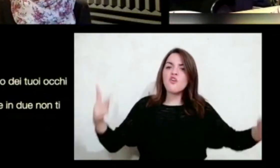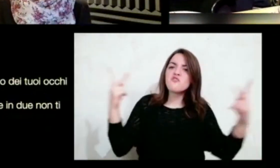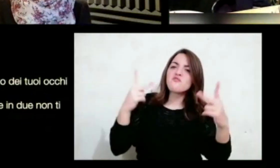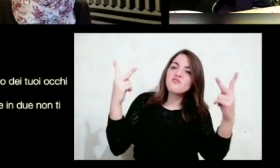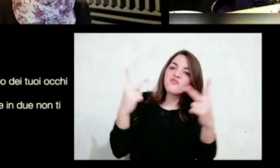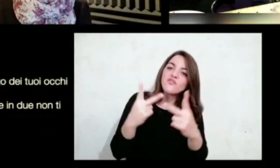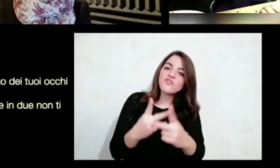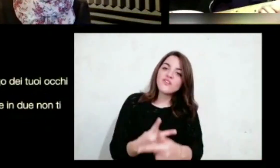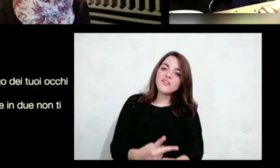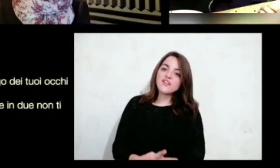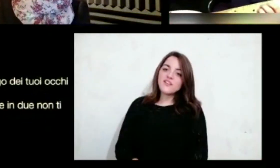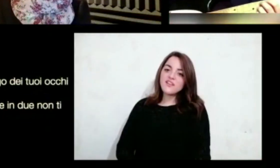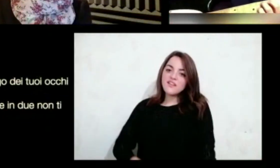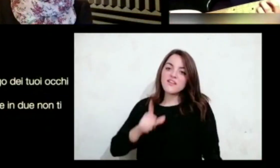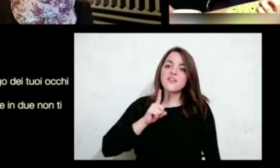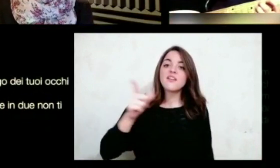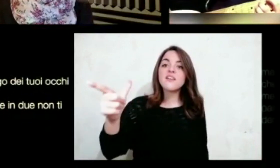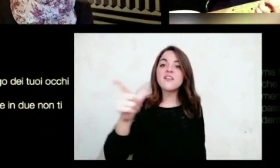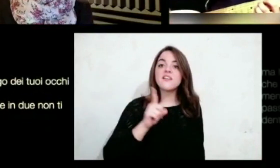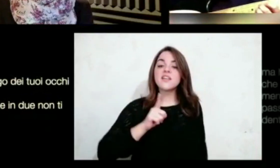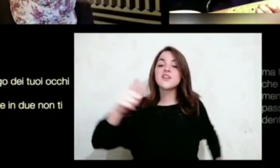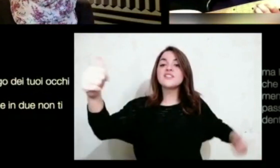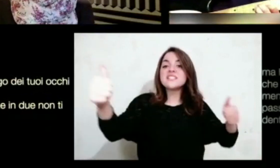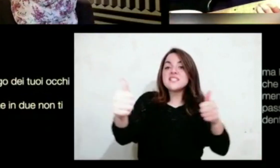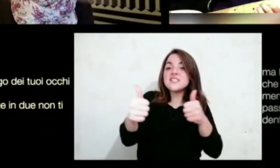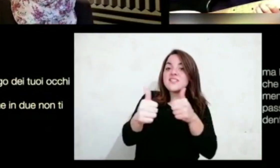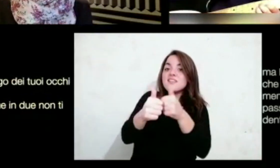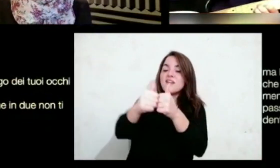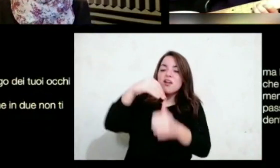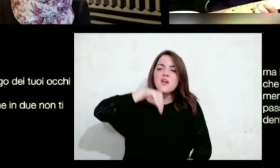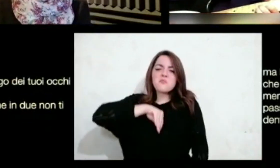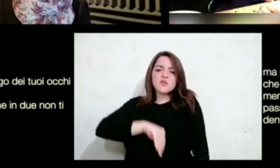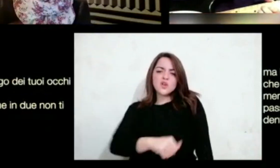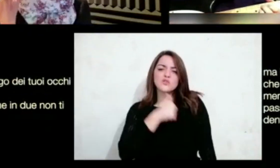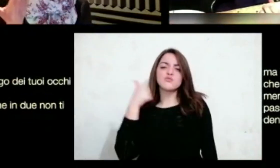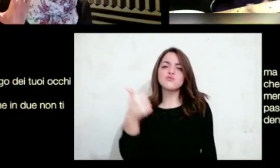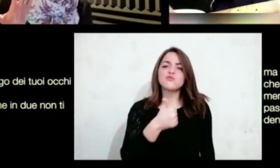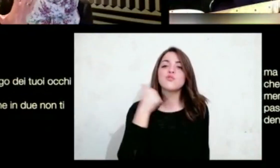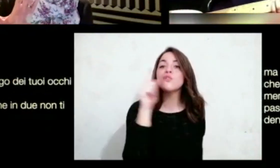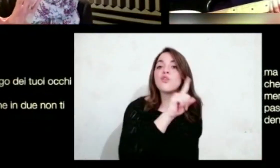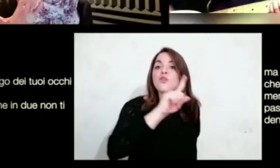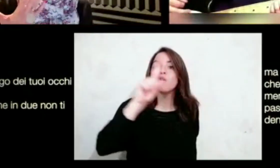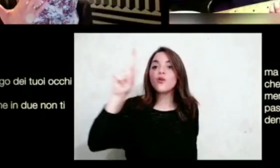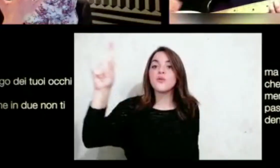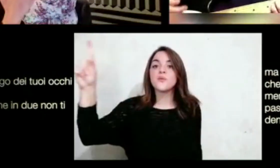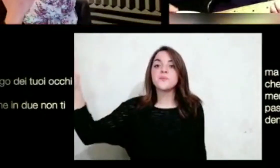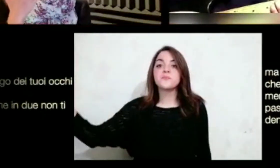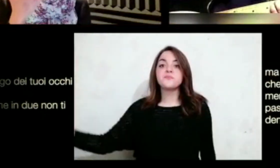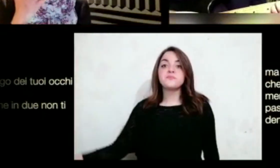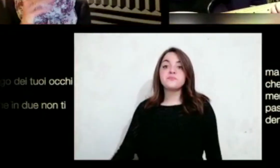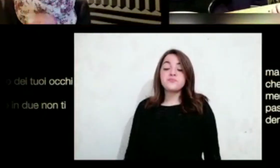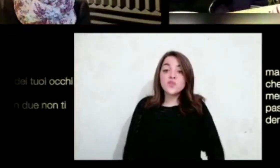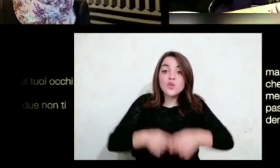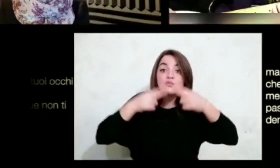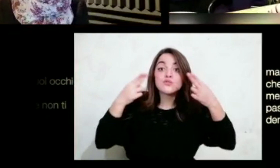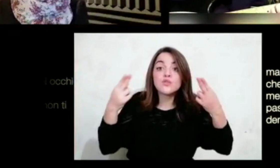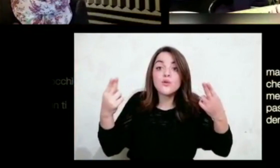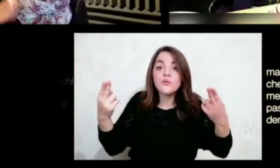se poi è vero che in due non ti senti più solo, ma ho